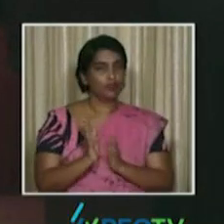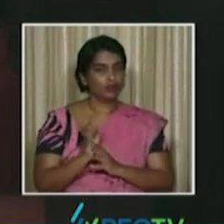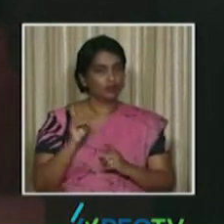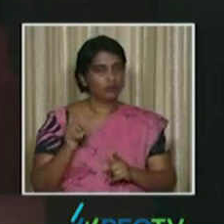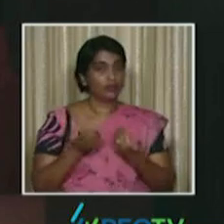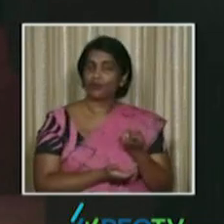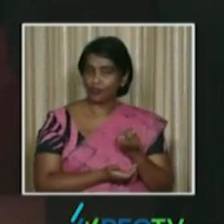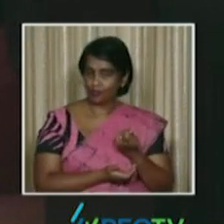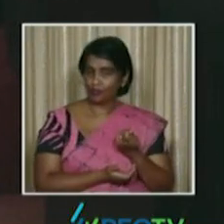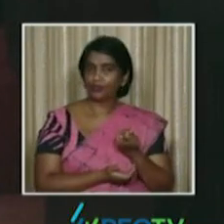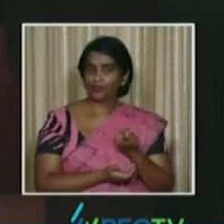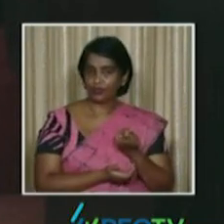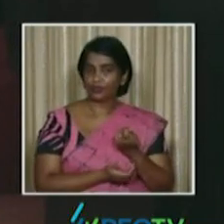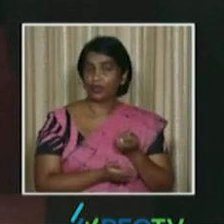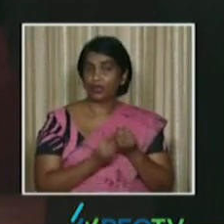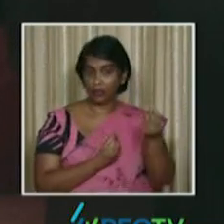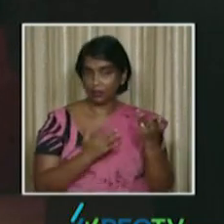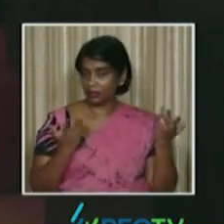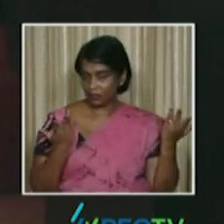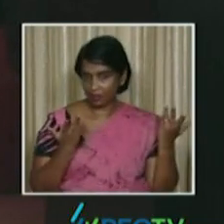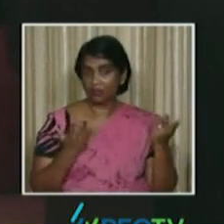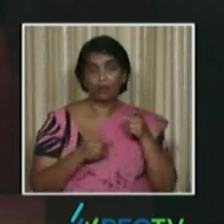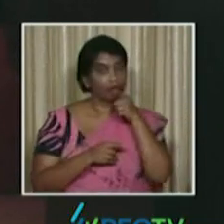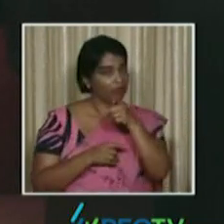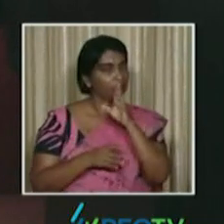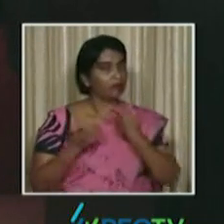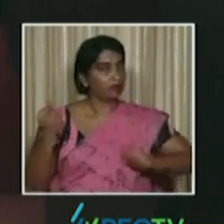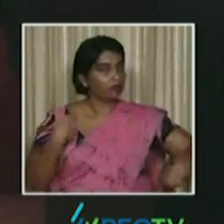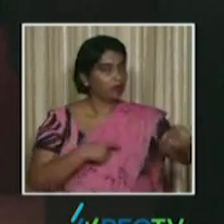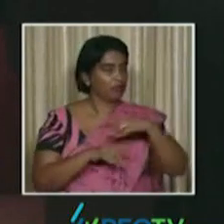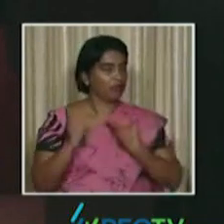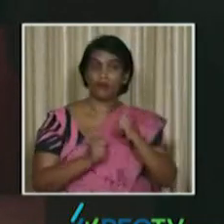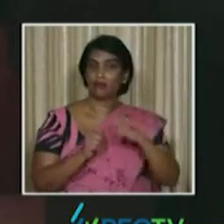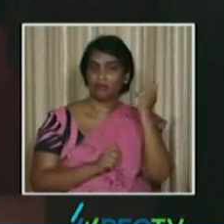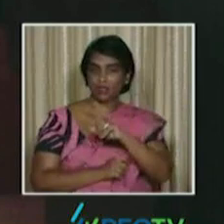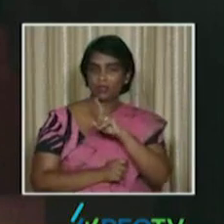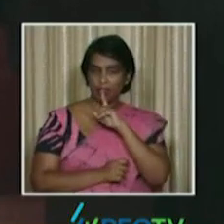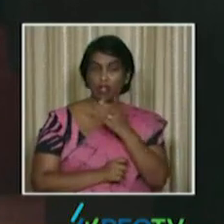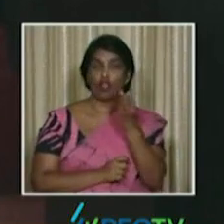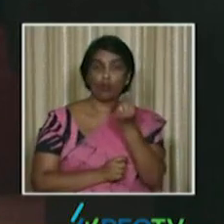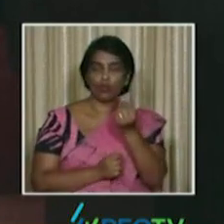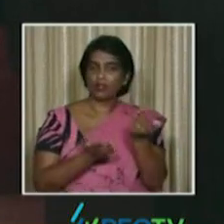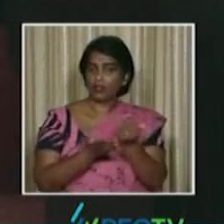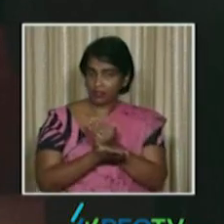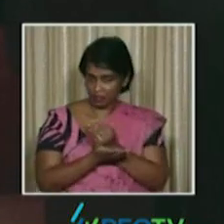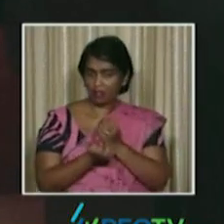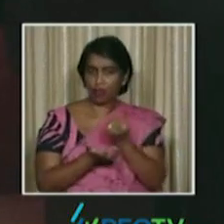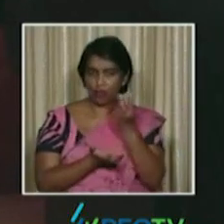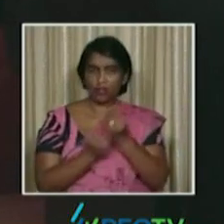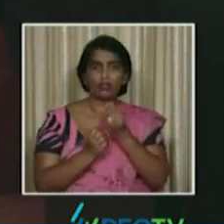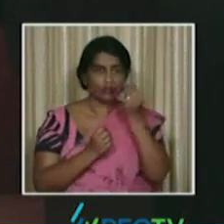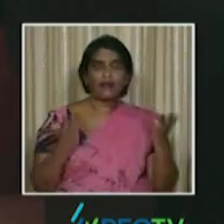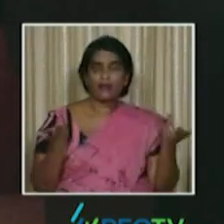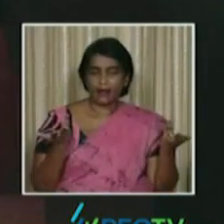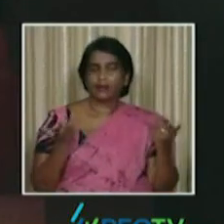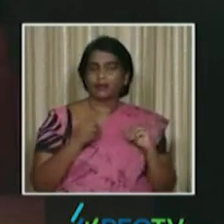වෙන් කරපු මුදල් මොකද මේක ලබා නොදීම තුලින් ඔබතුමා කරන්නේ අපි සීළු දෙනාගේම වරප්‍රසාද කඩකිරීම මුදල් ටික වෙන් කරනවද මුදල් ටික ලබා දෙනවද